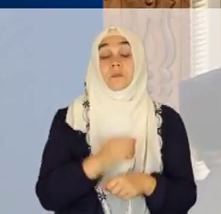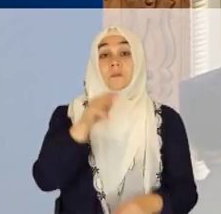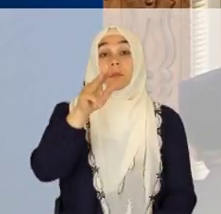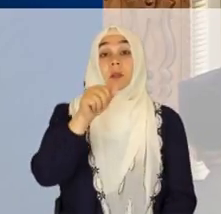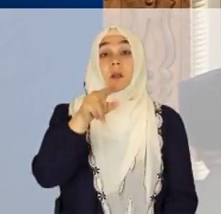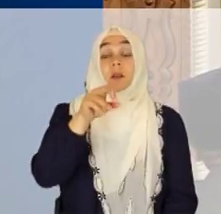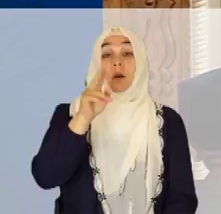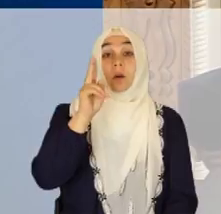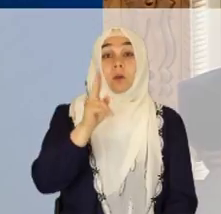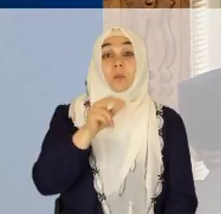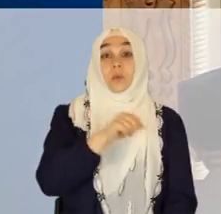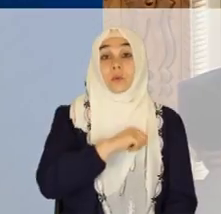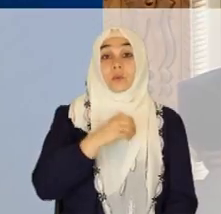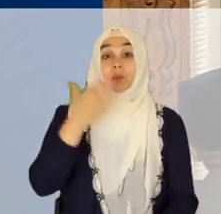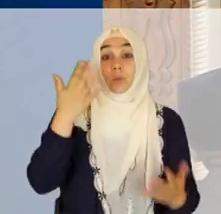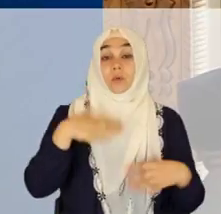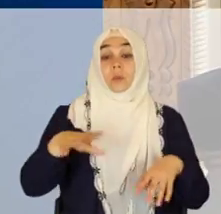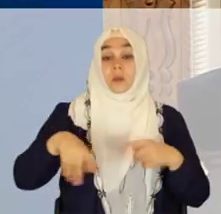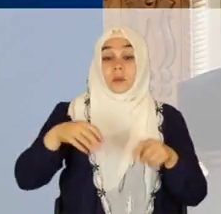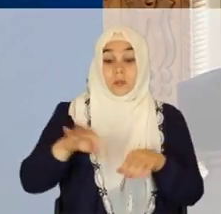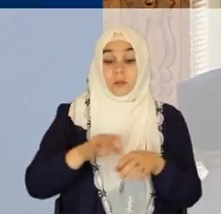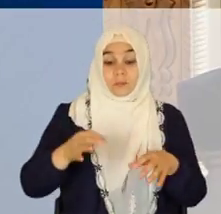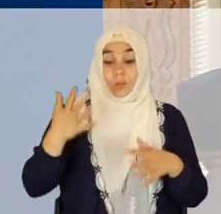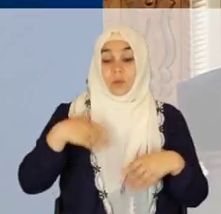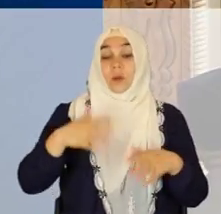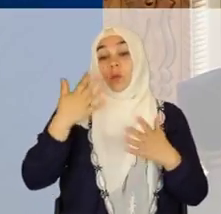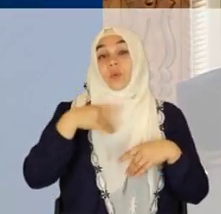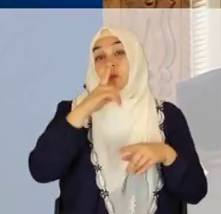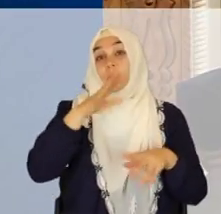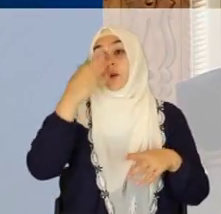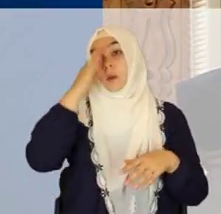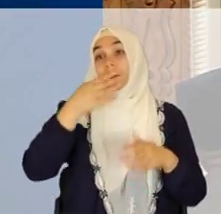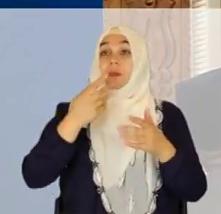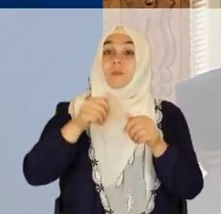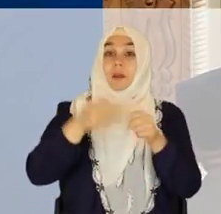Taloq bo'lishi bilan tugunni ko'tarib otasiga ketish shariatda yo'q.